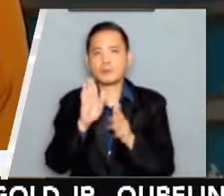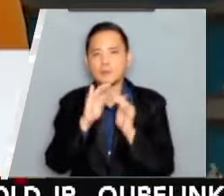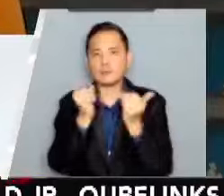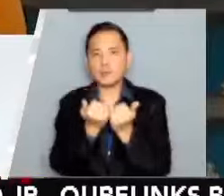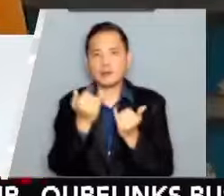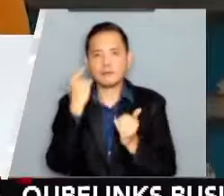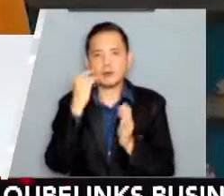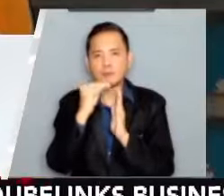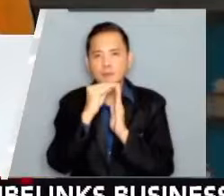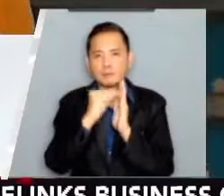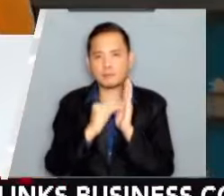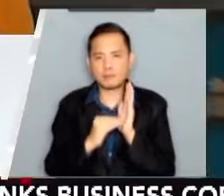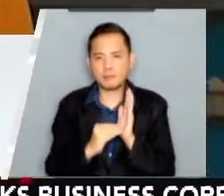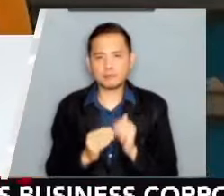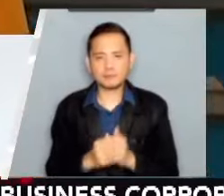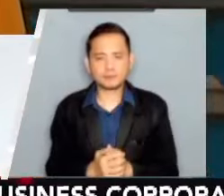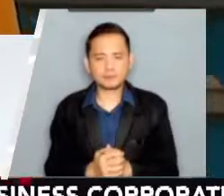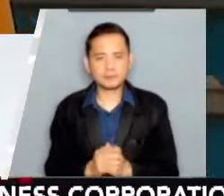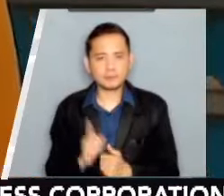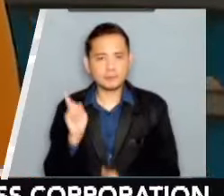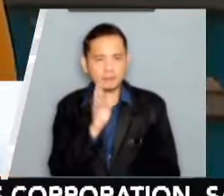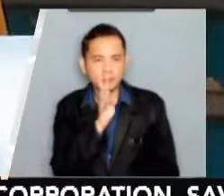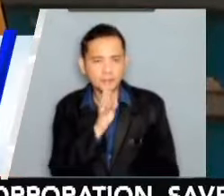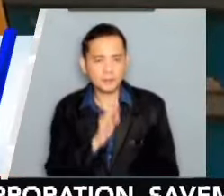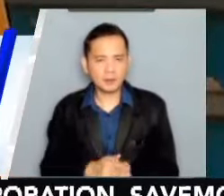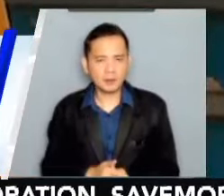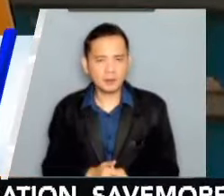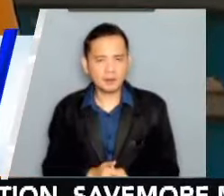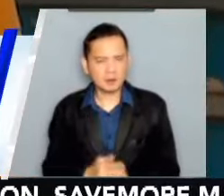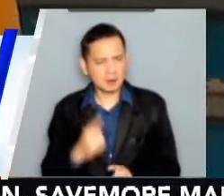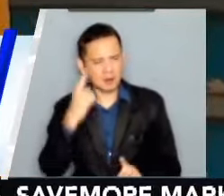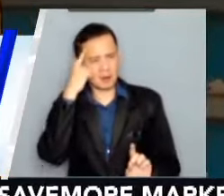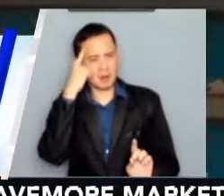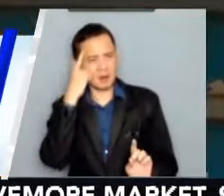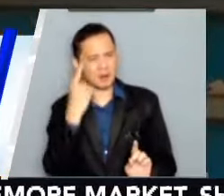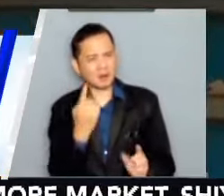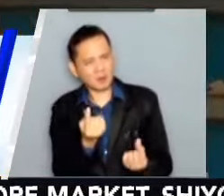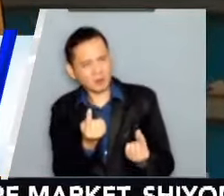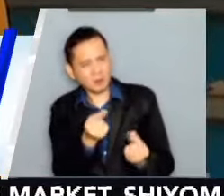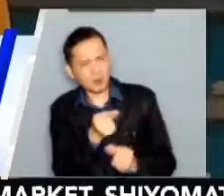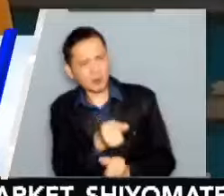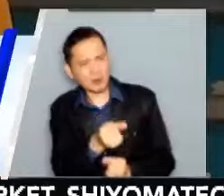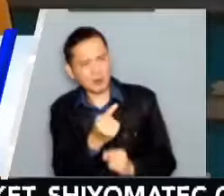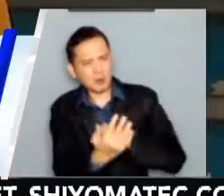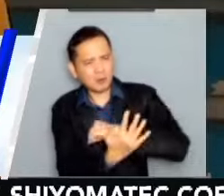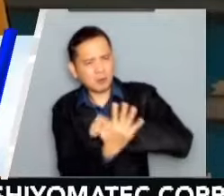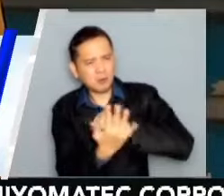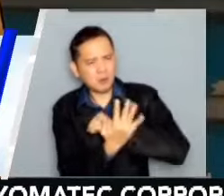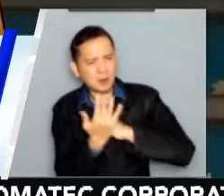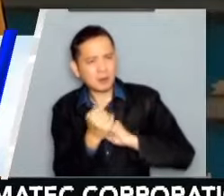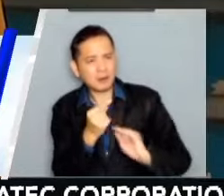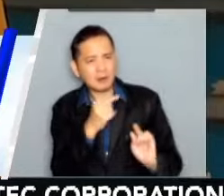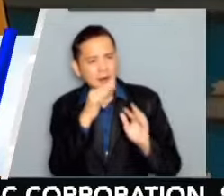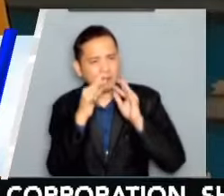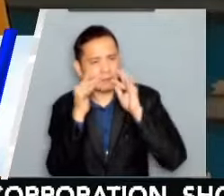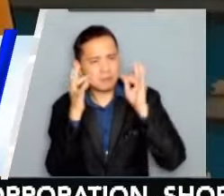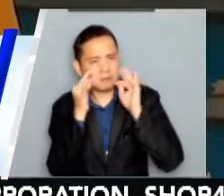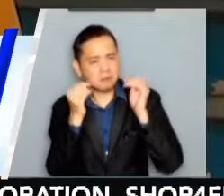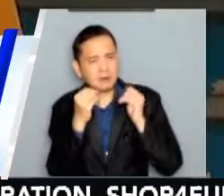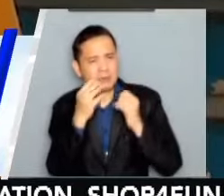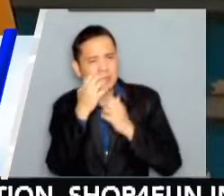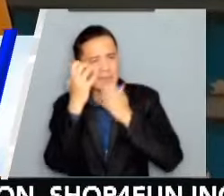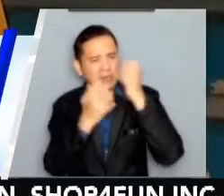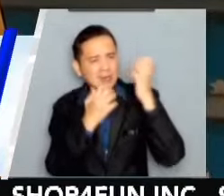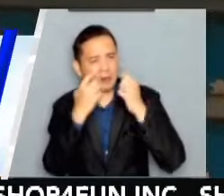yung hinahanap niya doon sa may damuhan. Tapos nung ano, parang ginagano na, umiyak na yung pusang kuting ba yung kuting, umiyak na